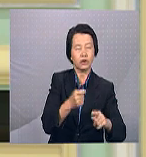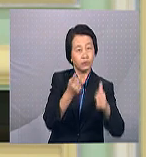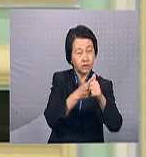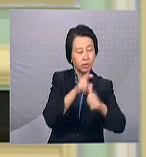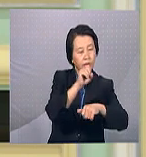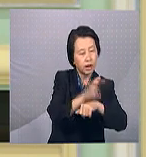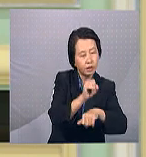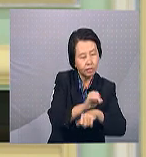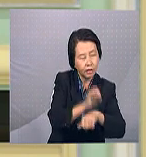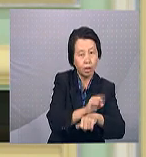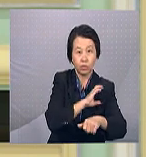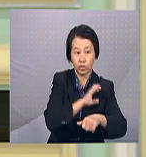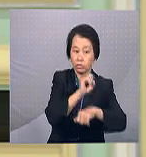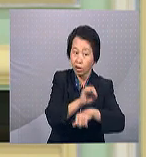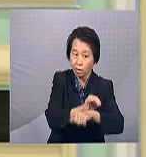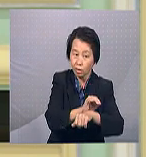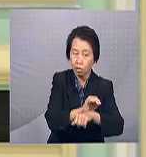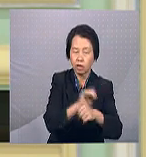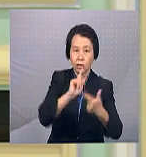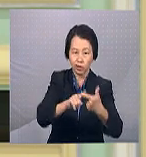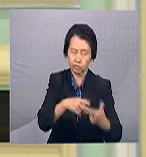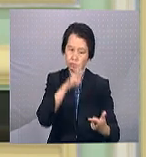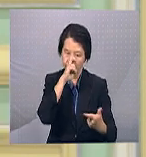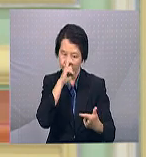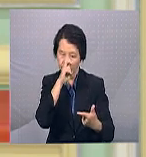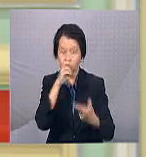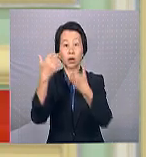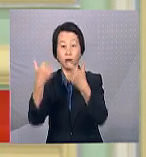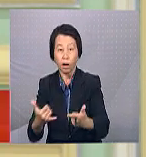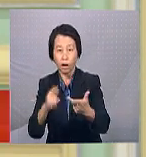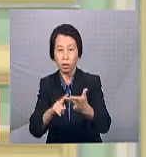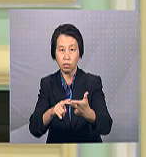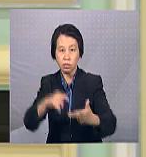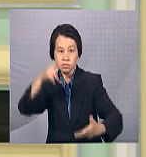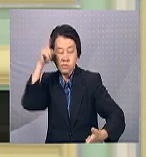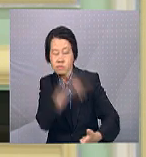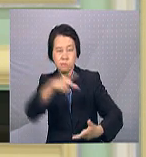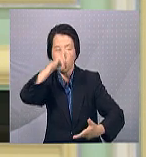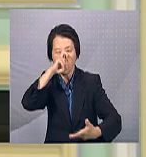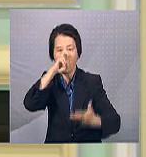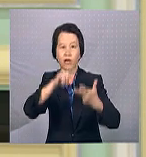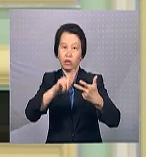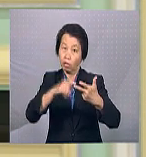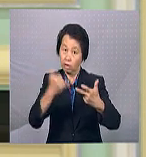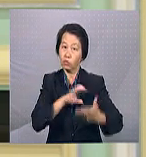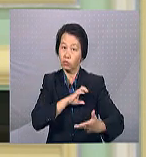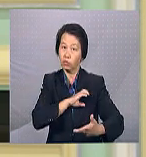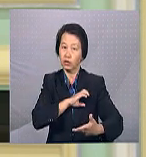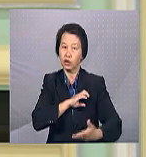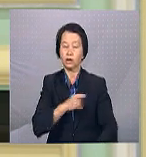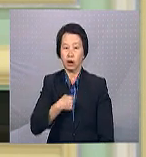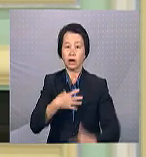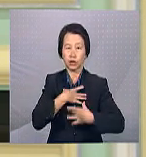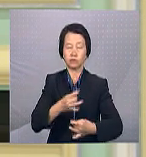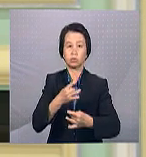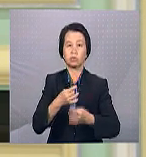menasihat kepada tegas dan kini kepada keras. Suka saya nyatakan bahawa